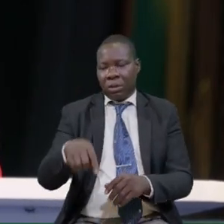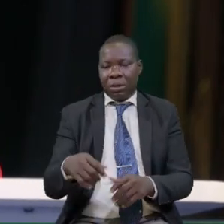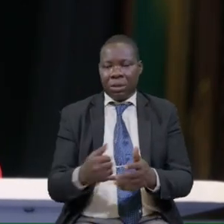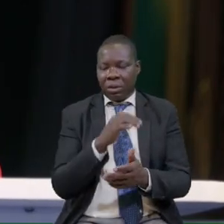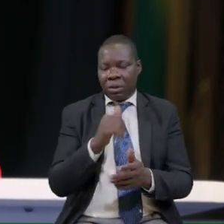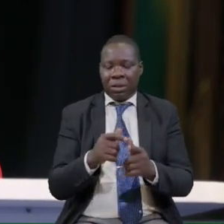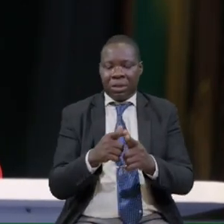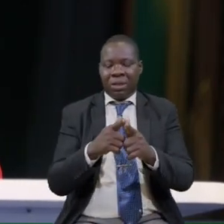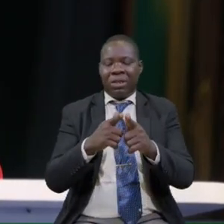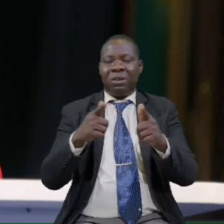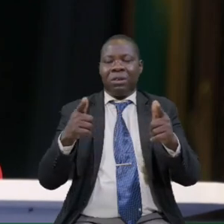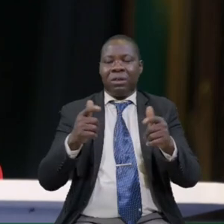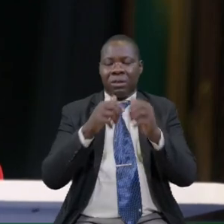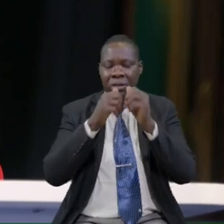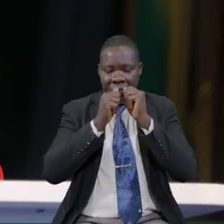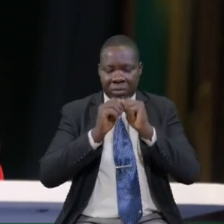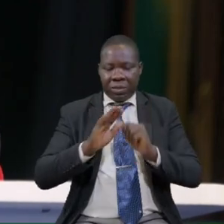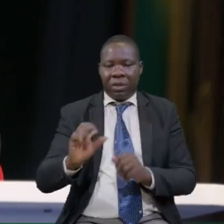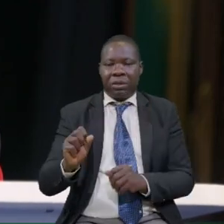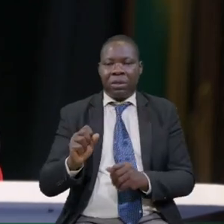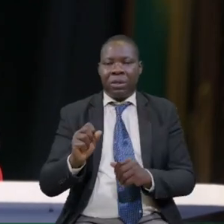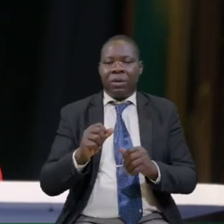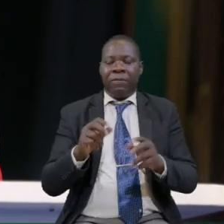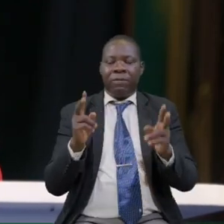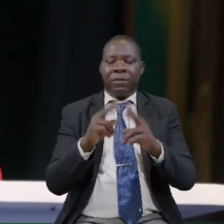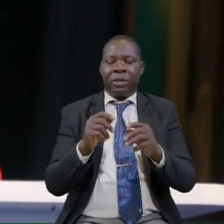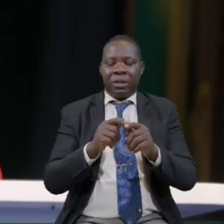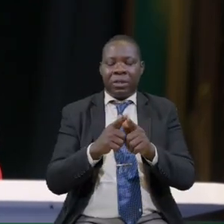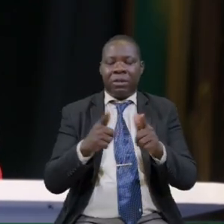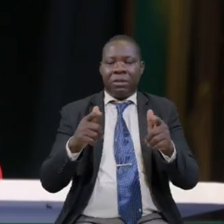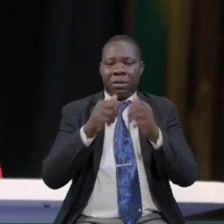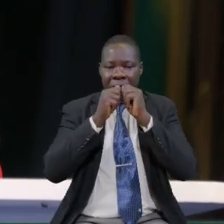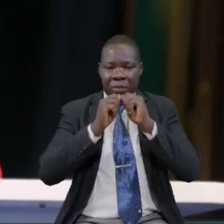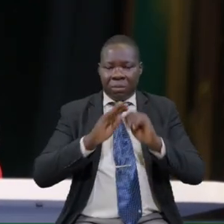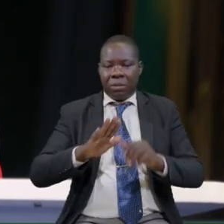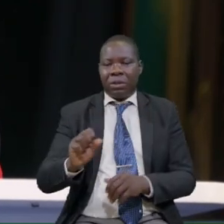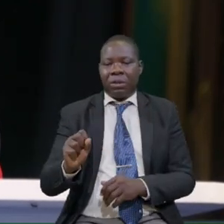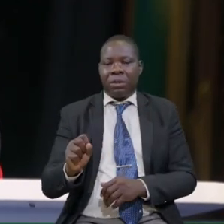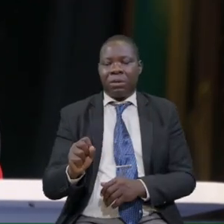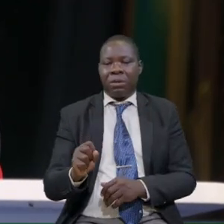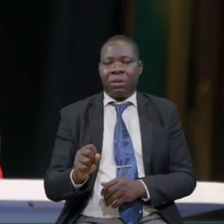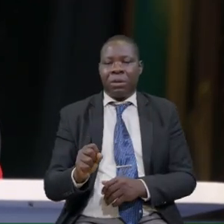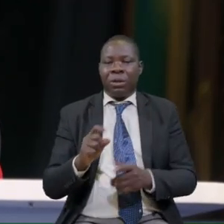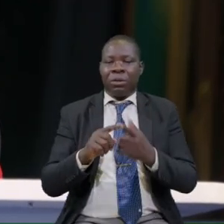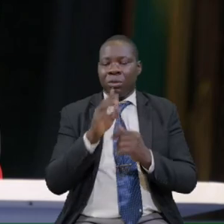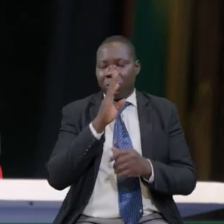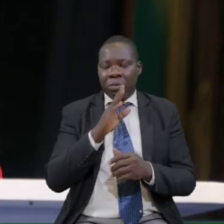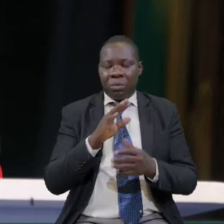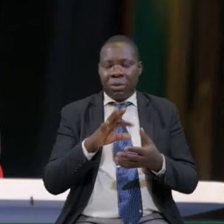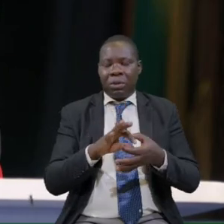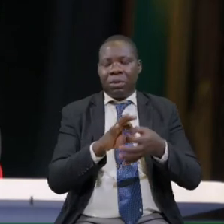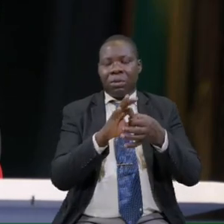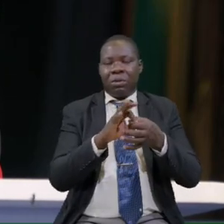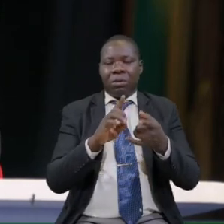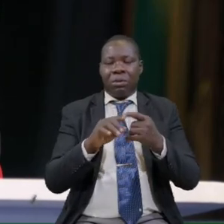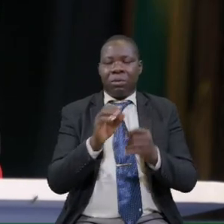Ne vous a pas abordé et vous êtes abandonné comme ça. Faites signe